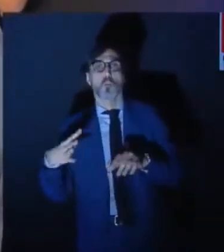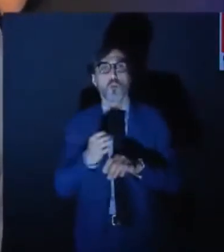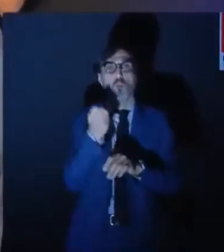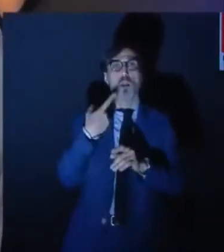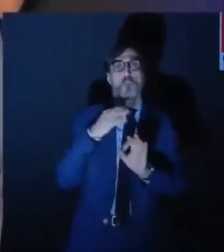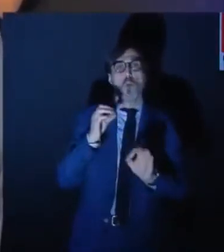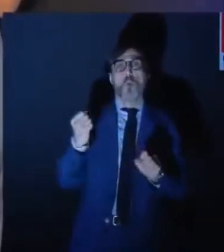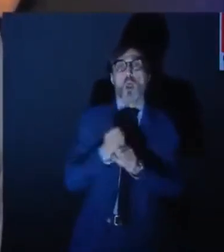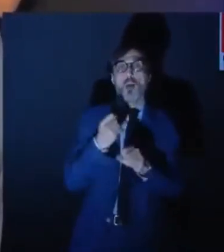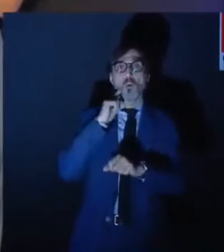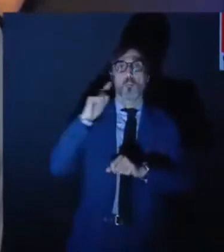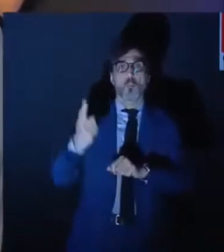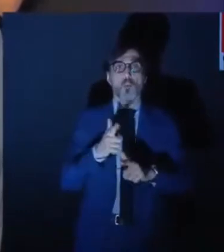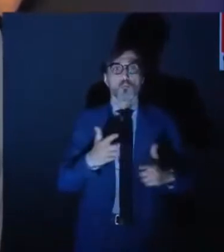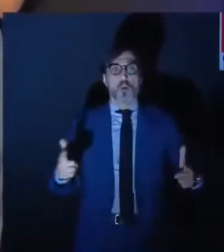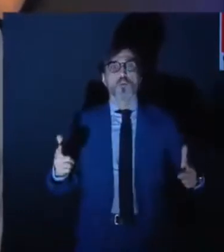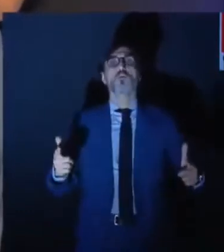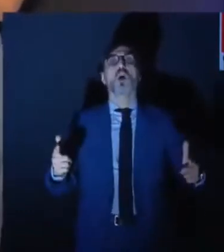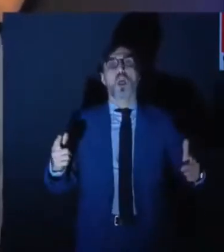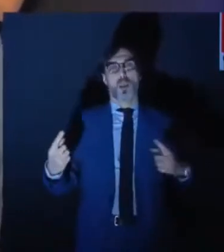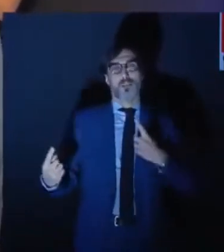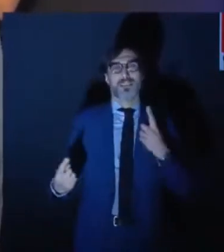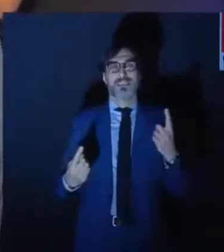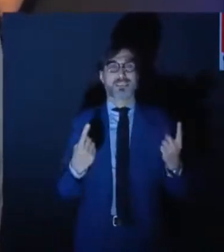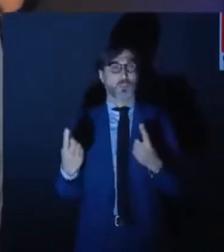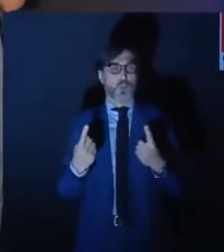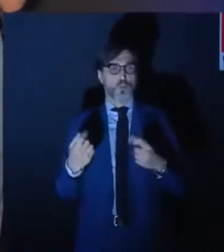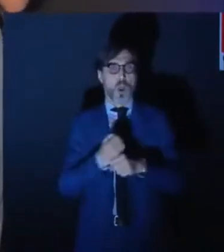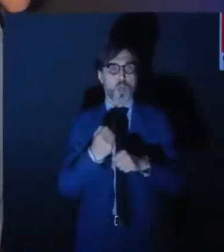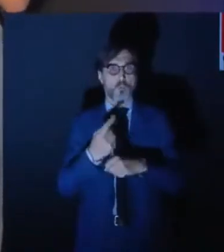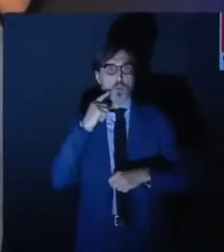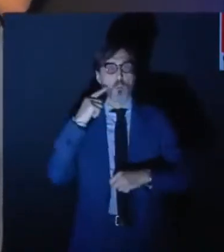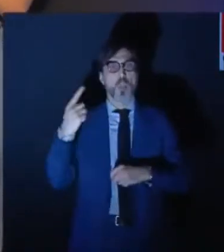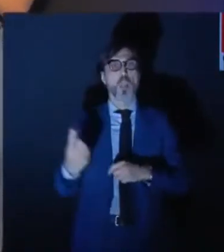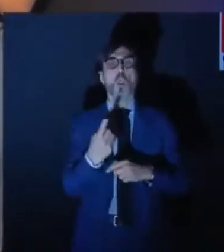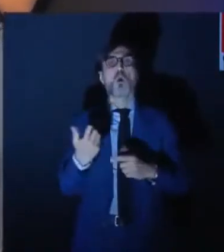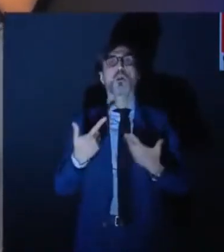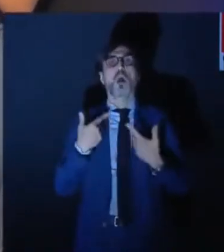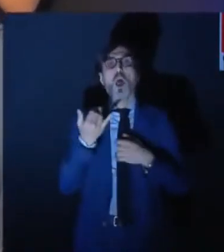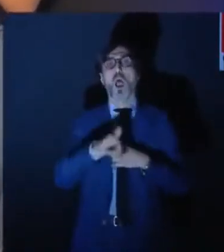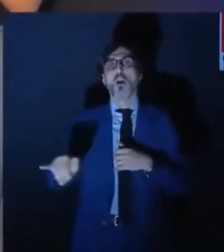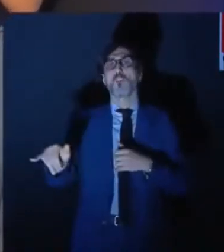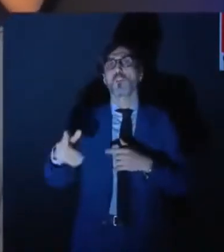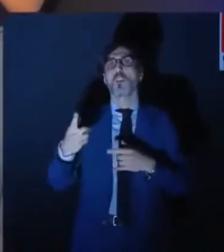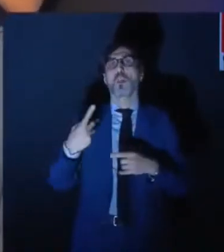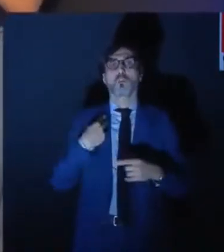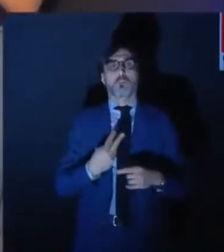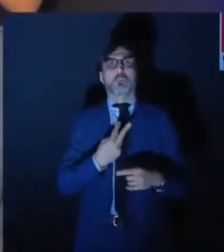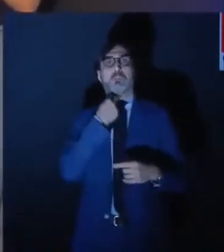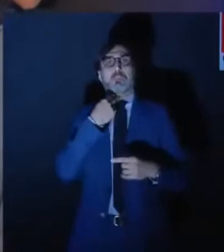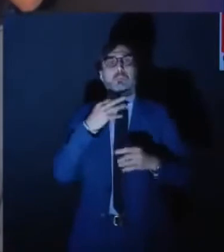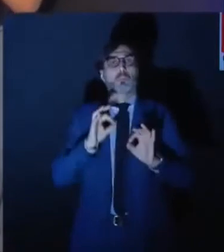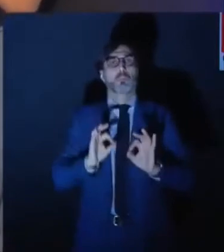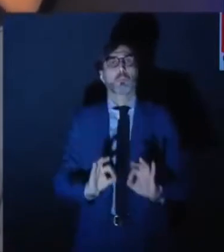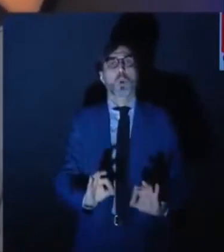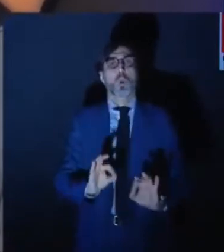migliore in condizioni migliori magari si ritrovano appunto a dover